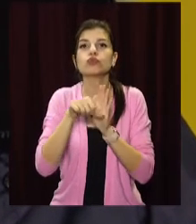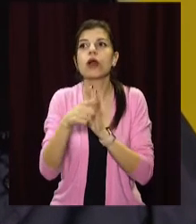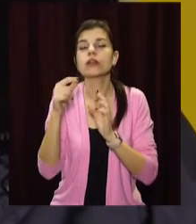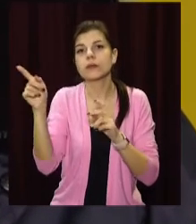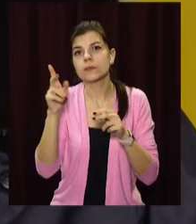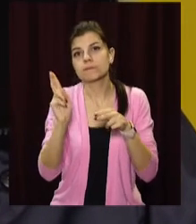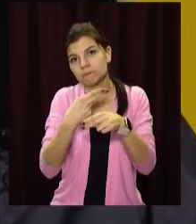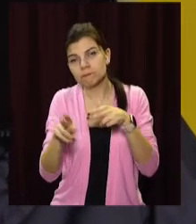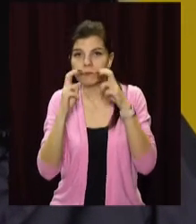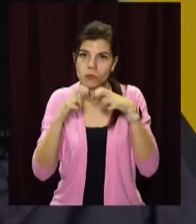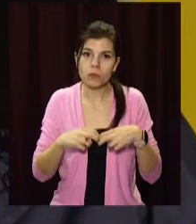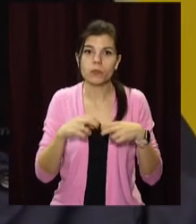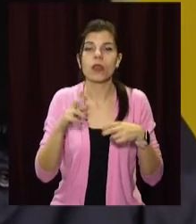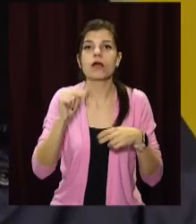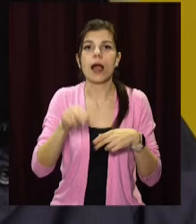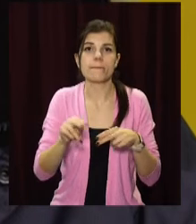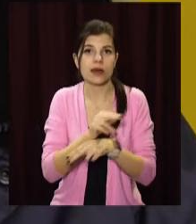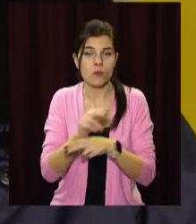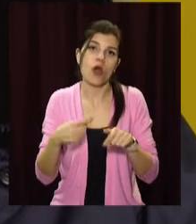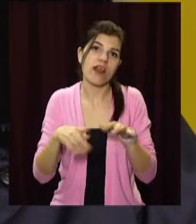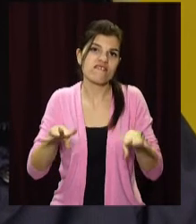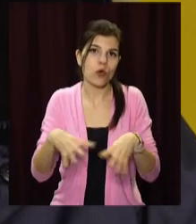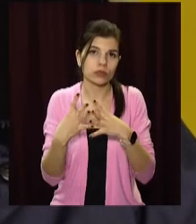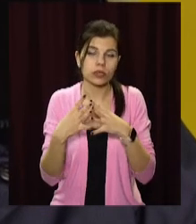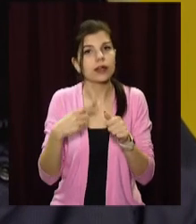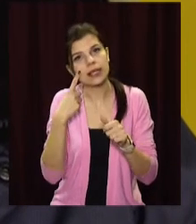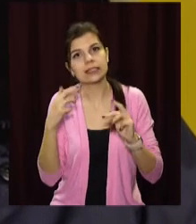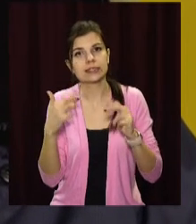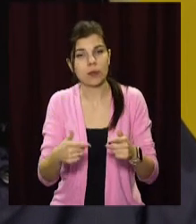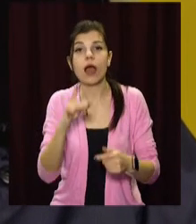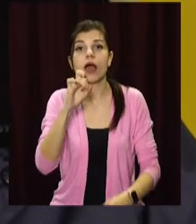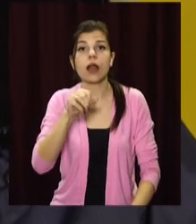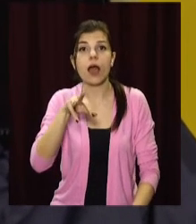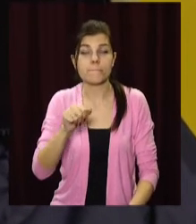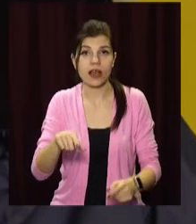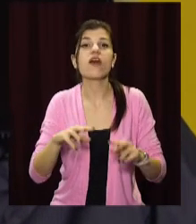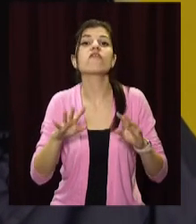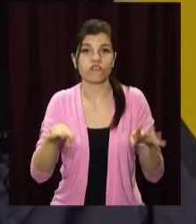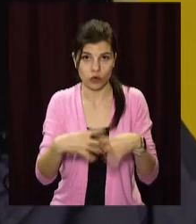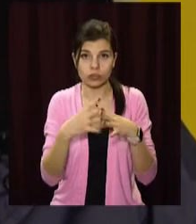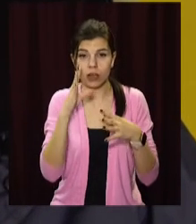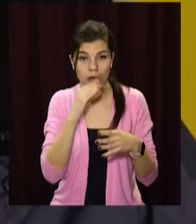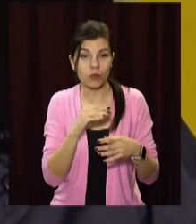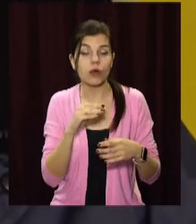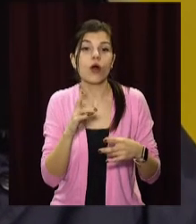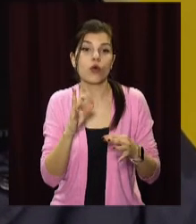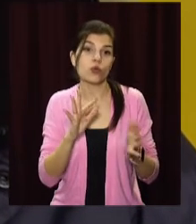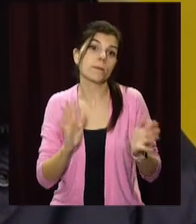где происходит или капитальный ремонт, или восстановление. Рама восстанавливается. У нас